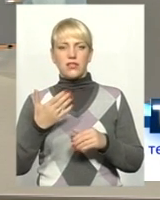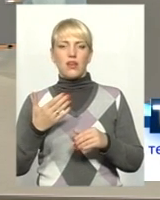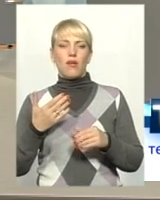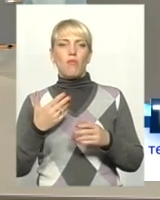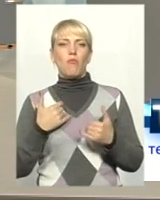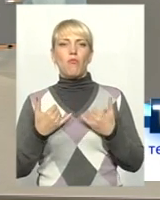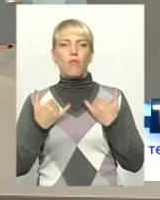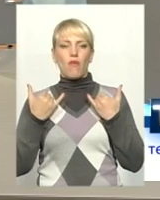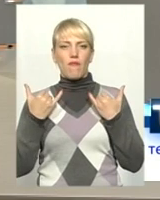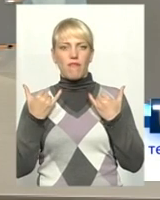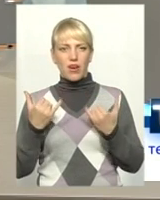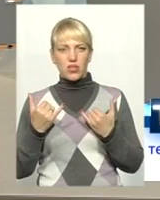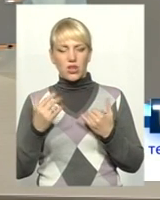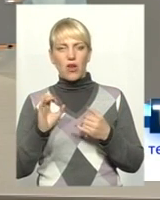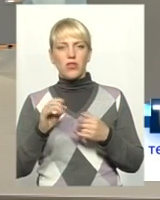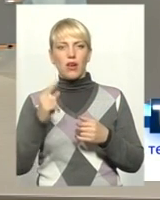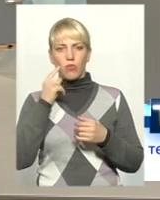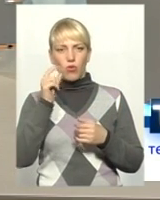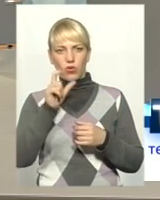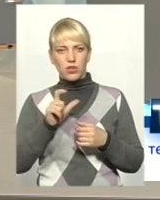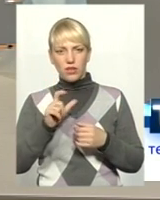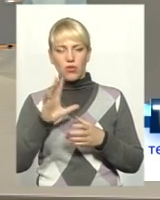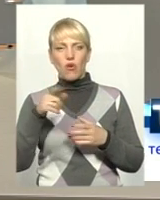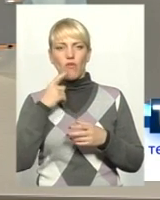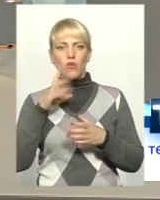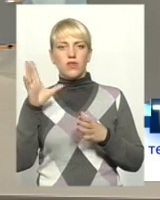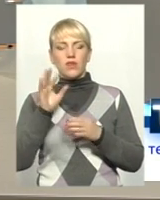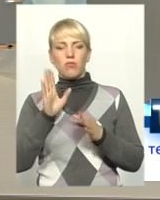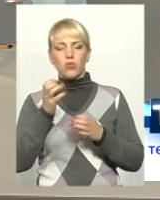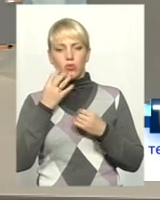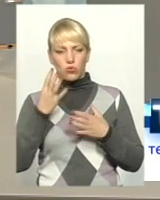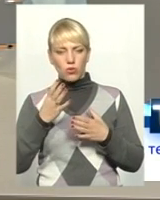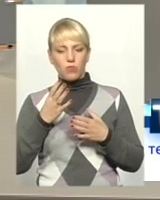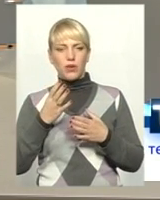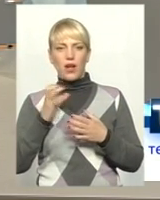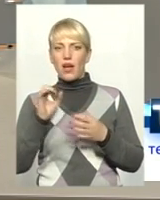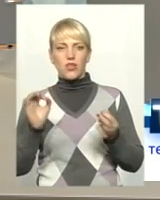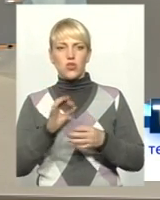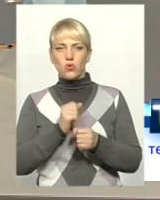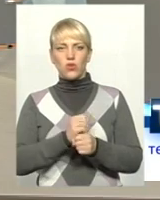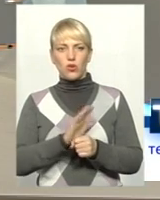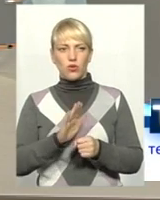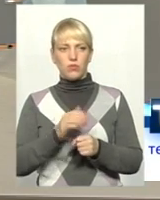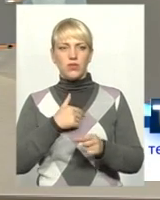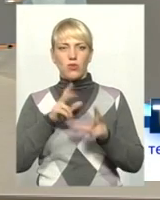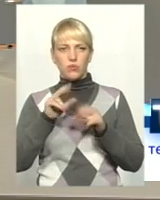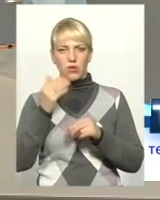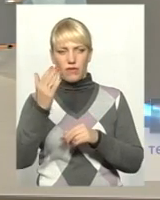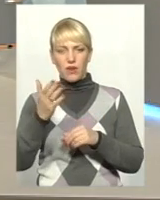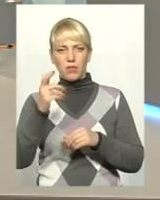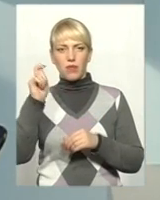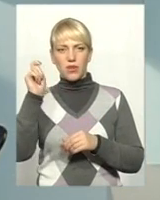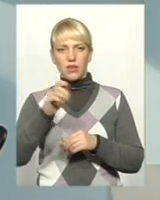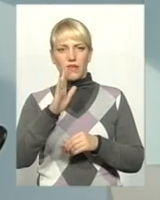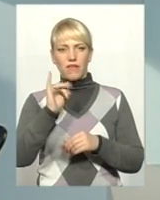але те, що ви казали, що щоб так добре, а нічого не робиться. Будь ласка, дайте відповідь. Обіцяю вам, що приїду в